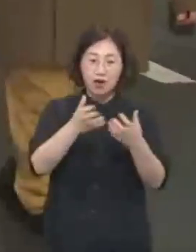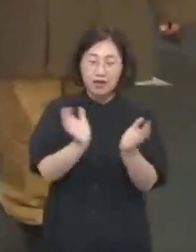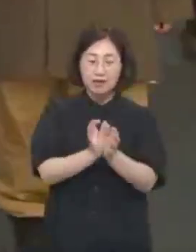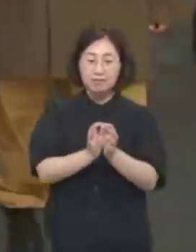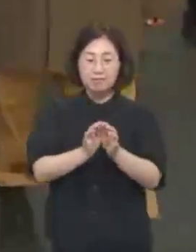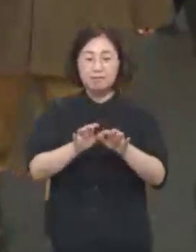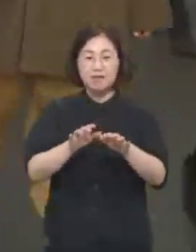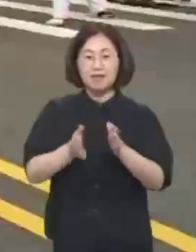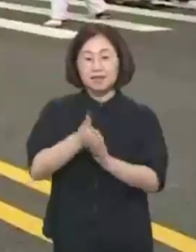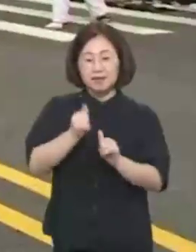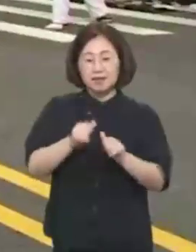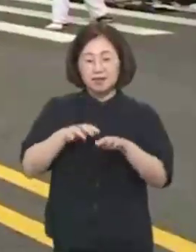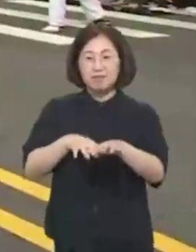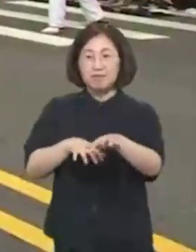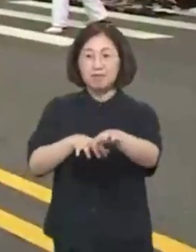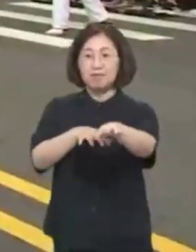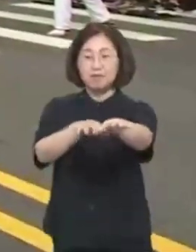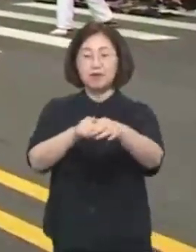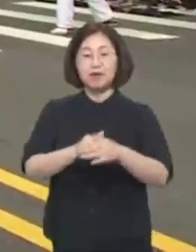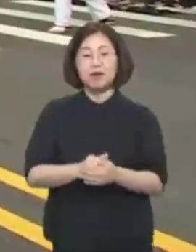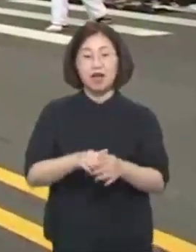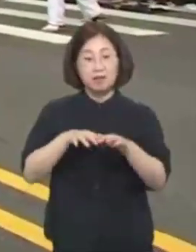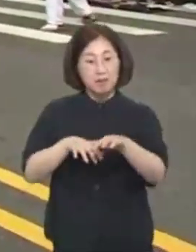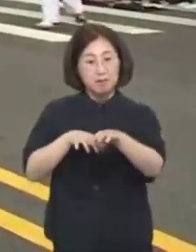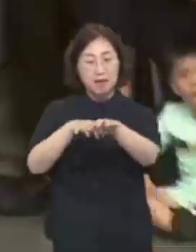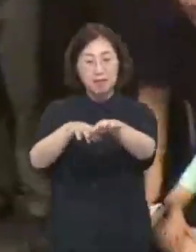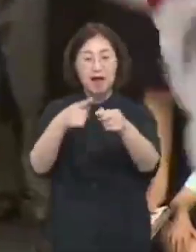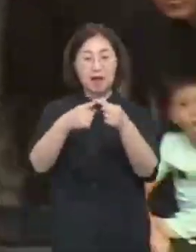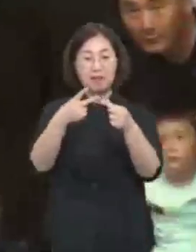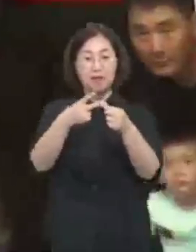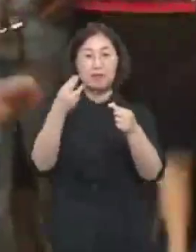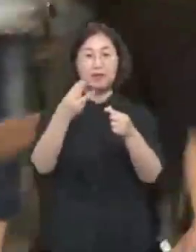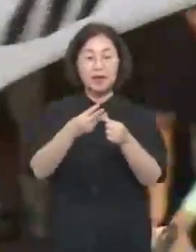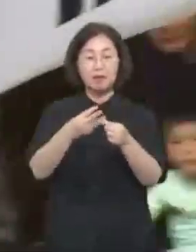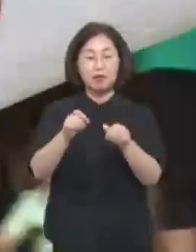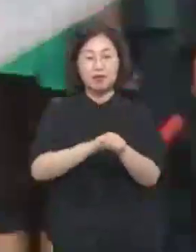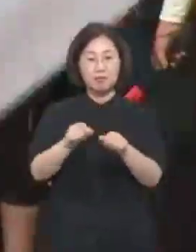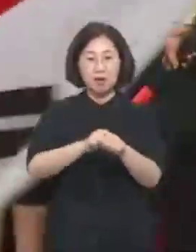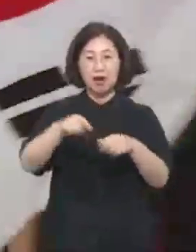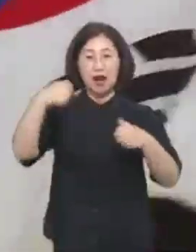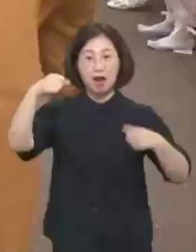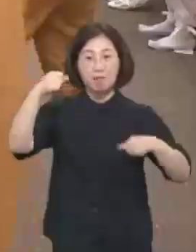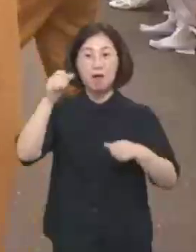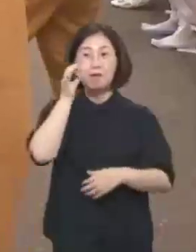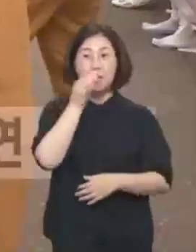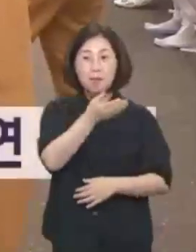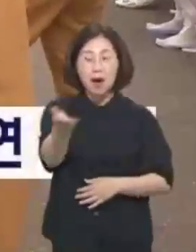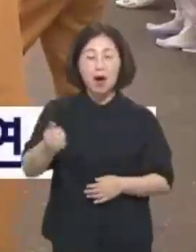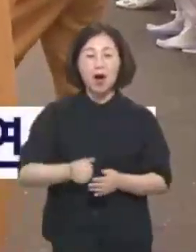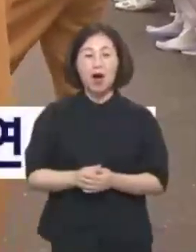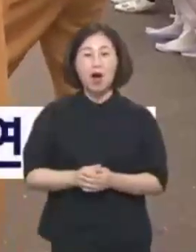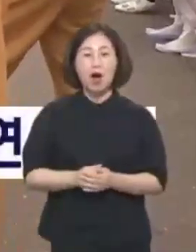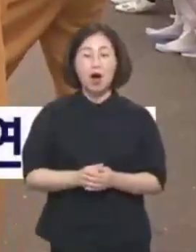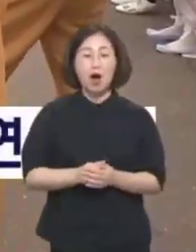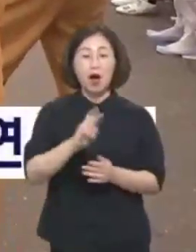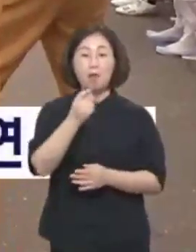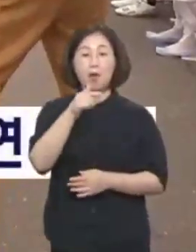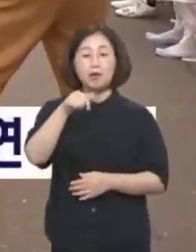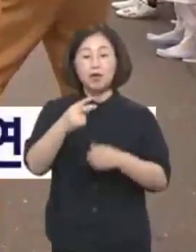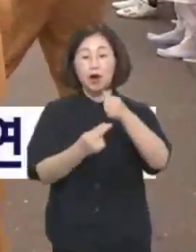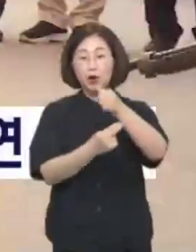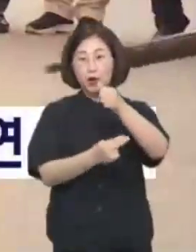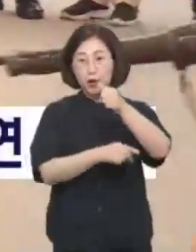참가했습니다. 퍼레이드 중간에 세 차례에 걸쳐 이색 퍼포먼스도 선보였습니다. 목척교 진입 부분에선 일제강점기 일본군에